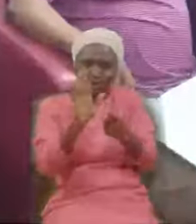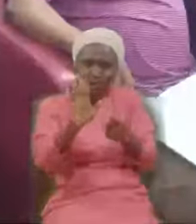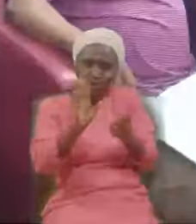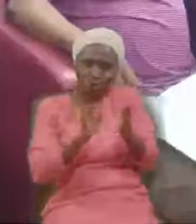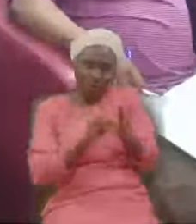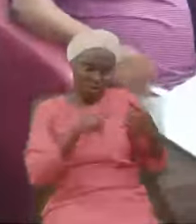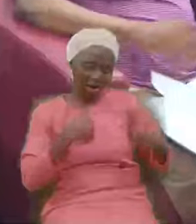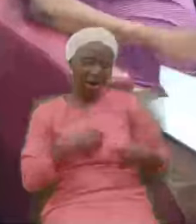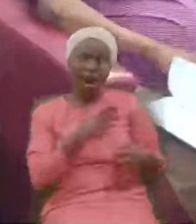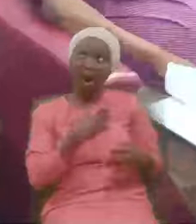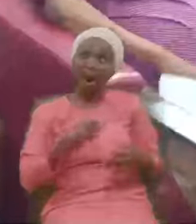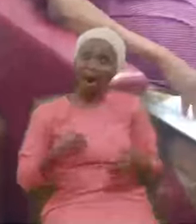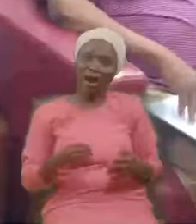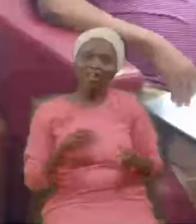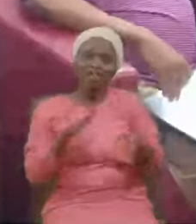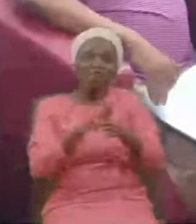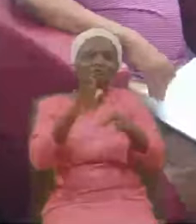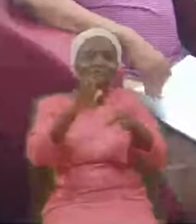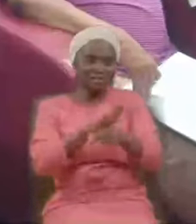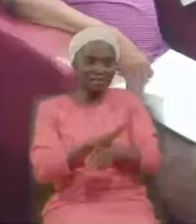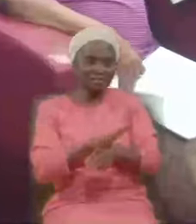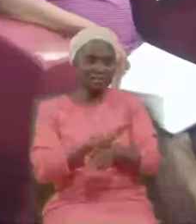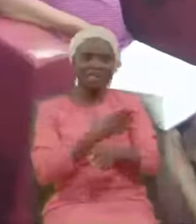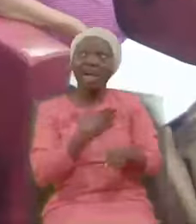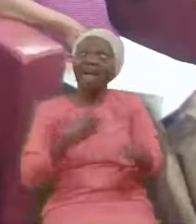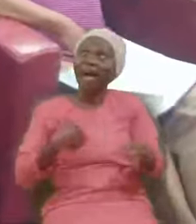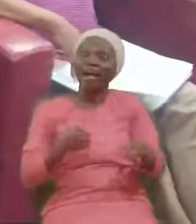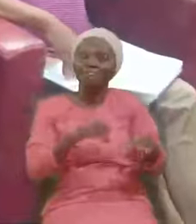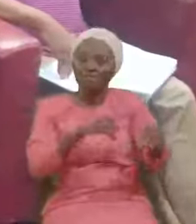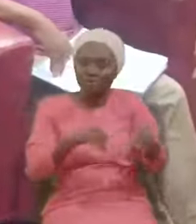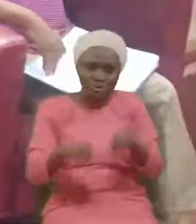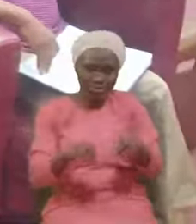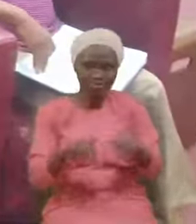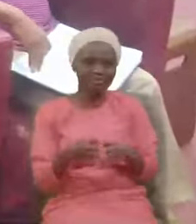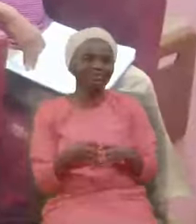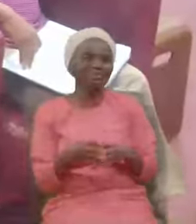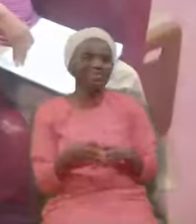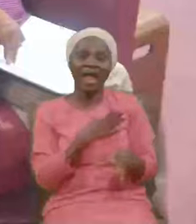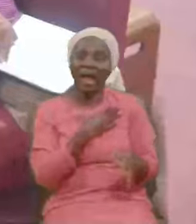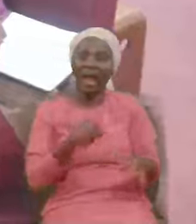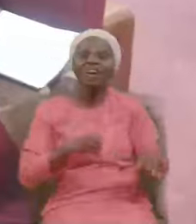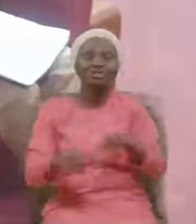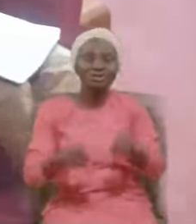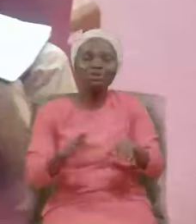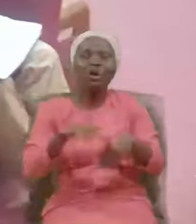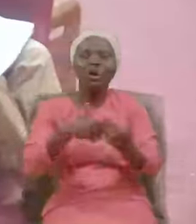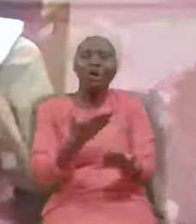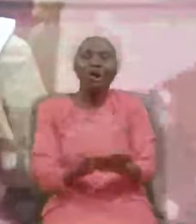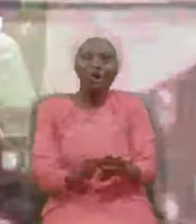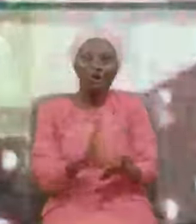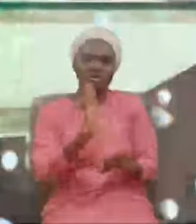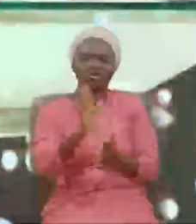accomplisse, et qu'il accomplisse, et qu'il accomplisse tous tes